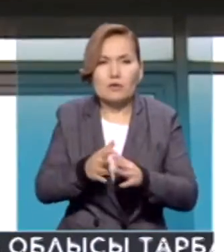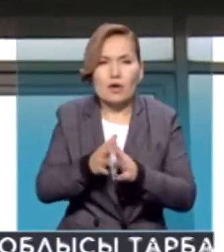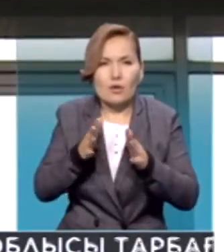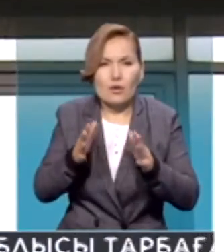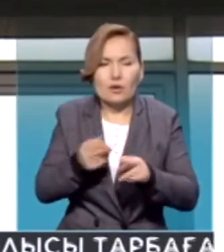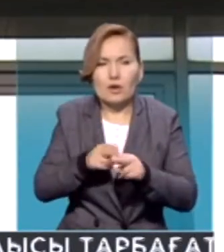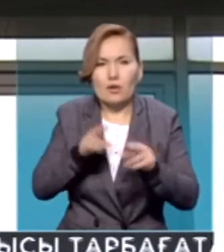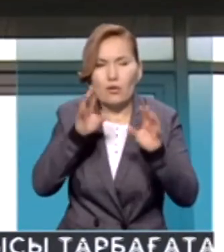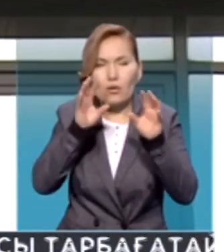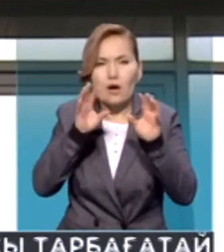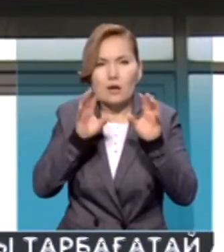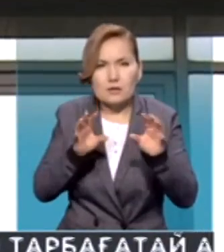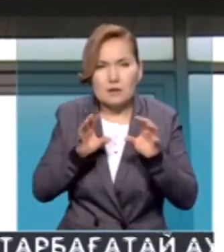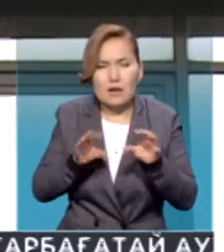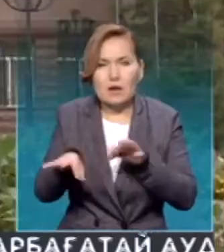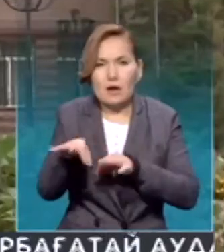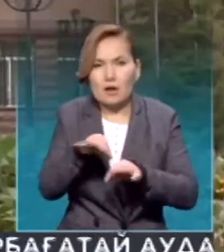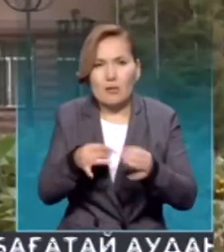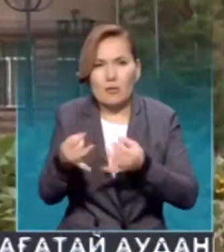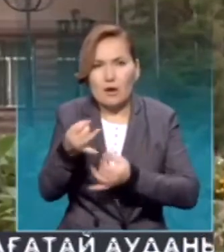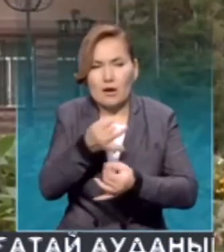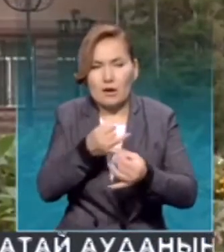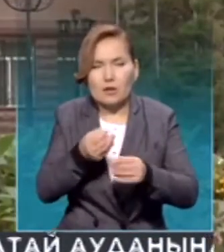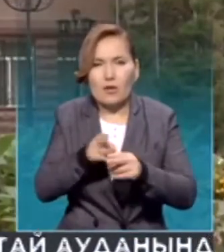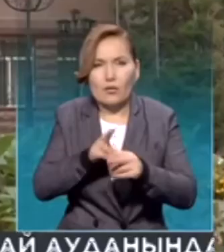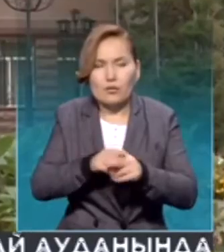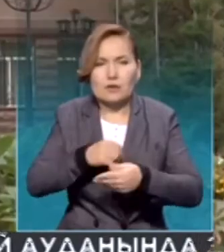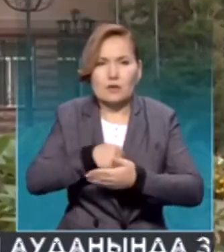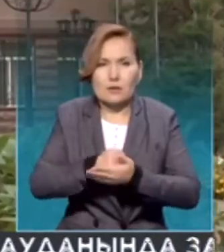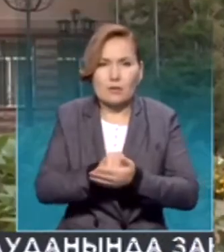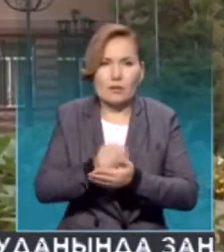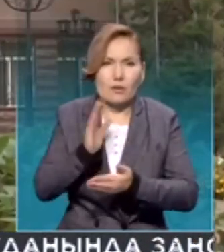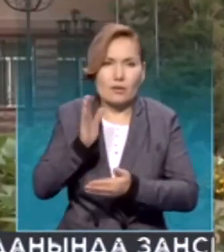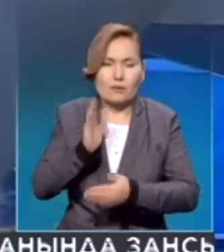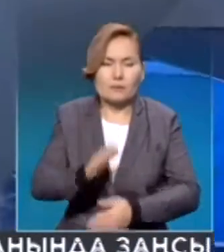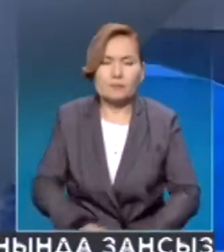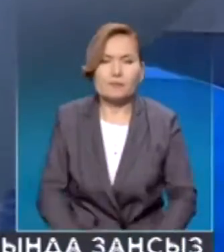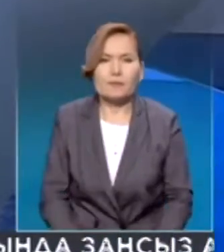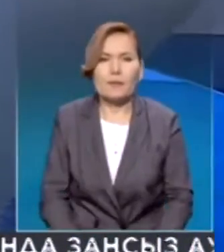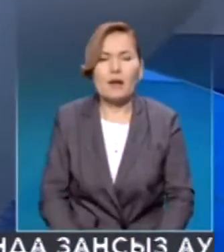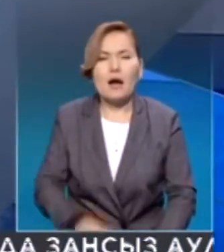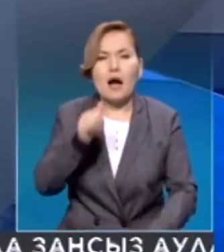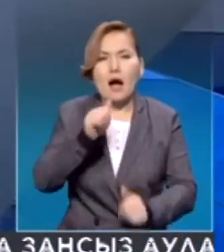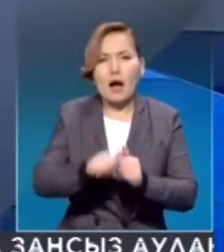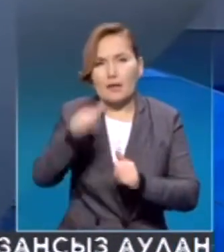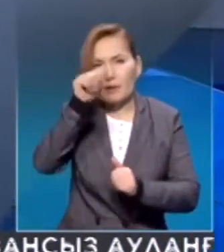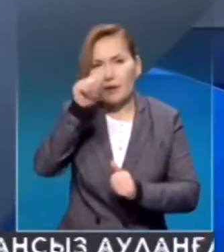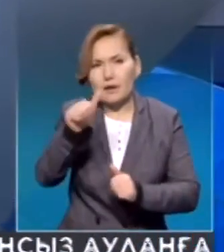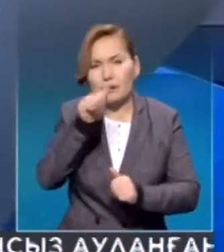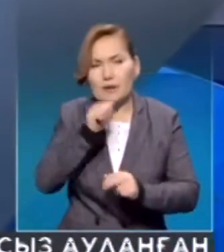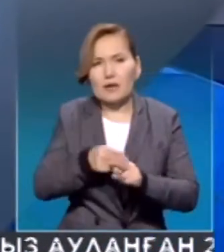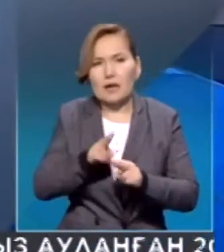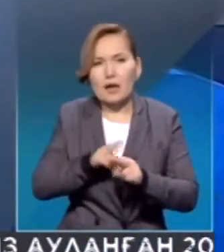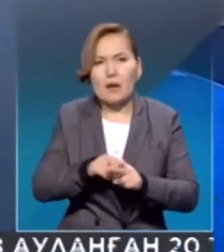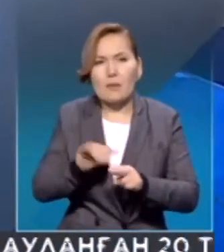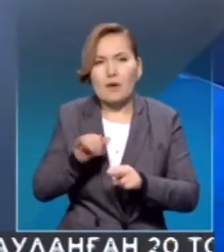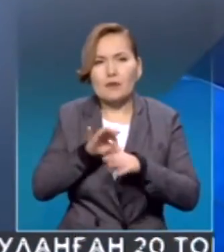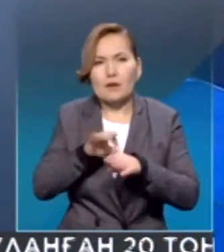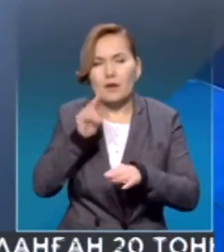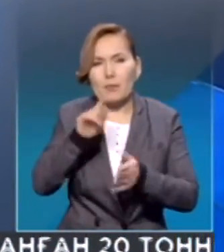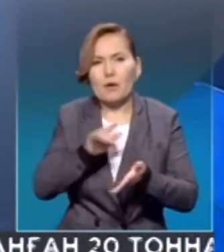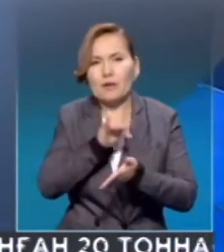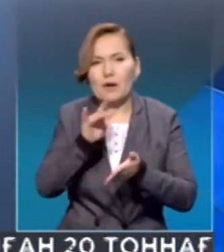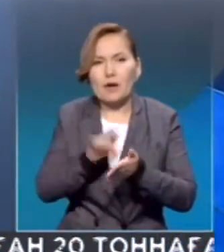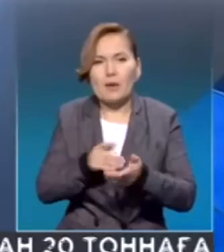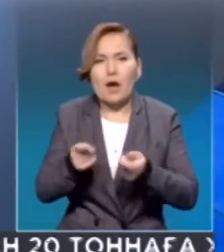министр. Серік Селубайұлы, Еркінжан Керімжан, Қазақстан ұлттық арнасы. Әр айдың алғашқы сәрсенбісінде өтетін Шымкент